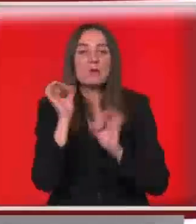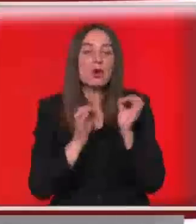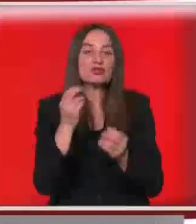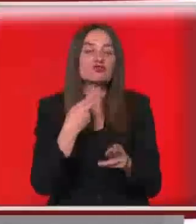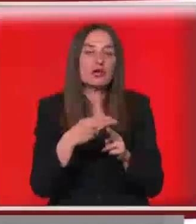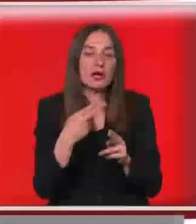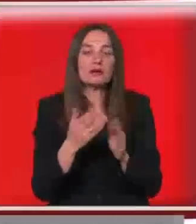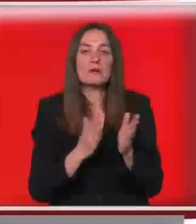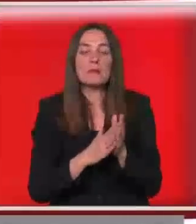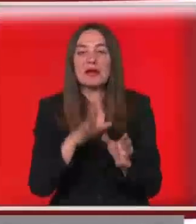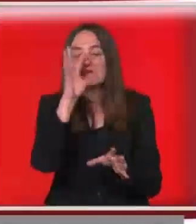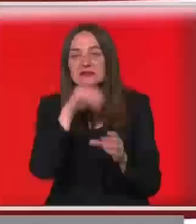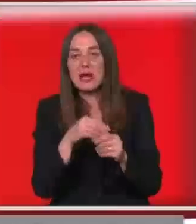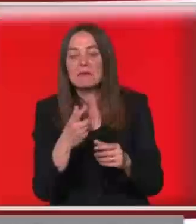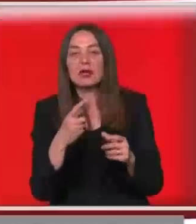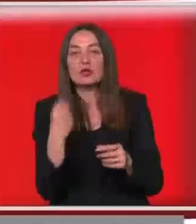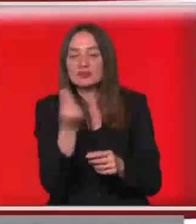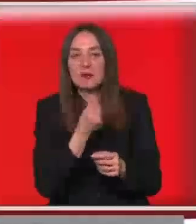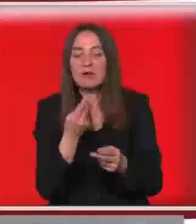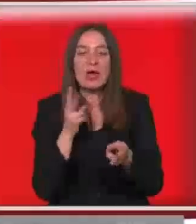kredit stambeni u Srbiji